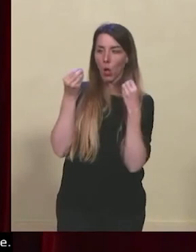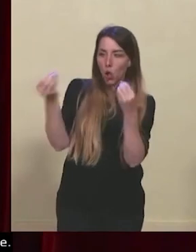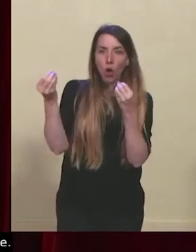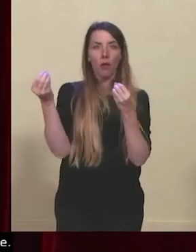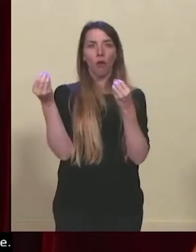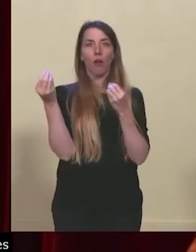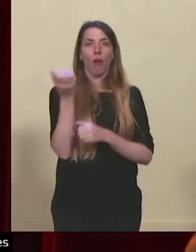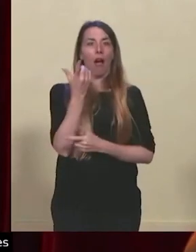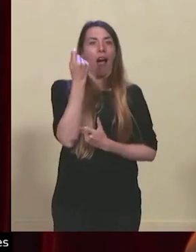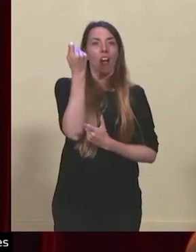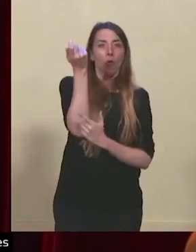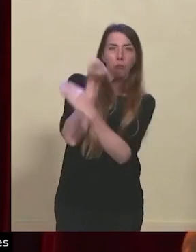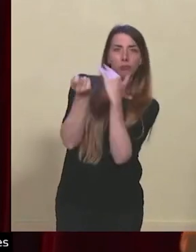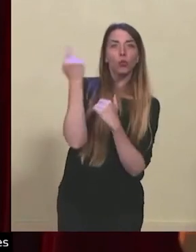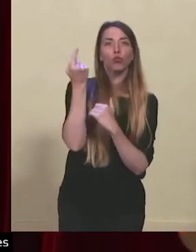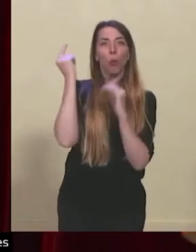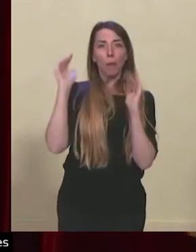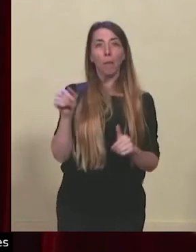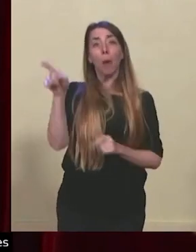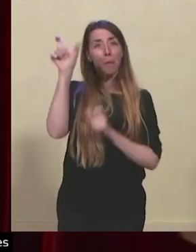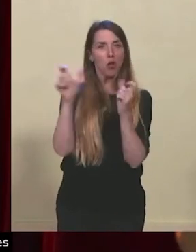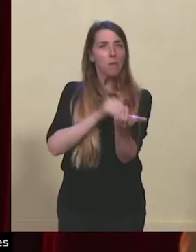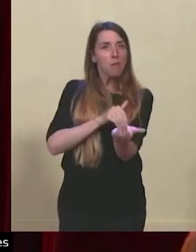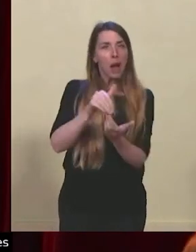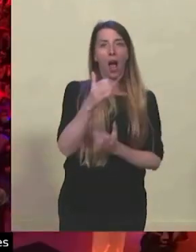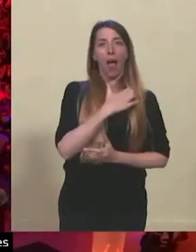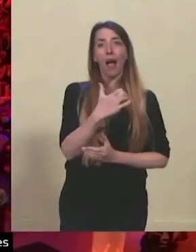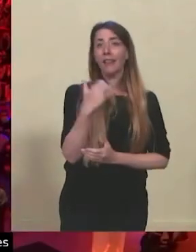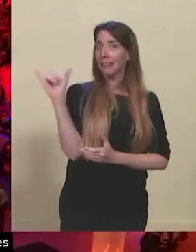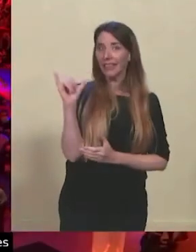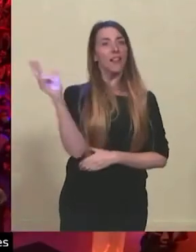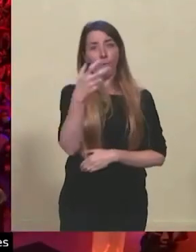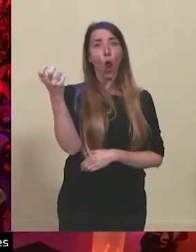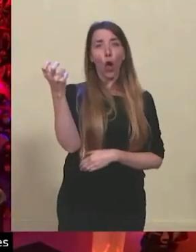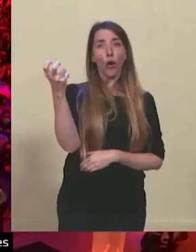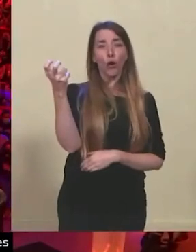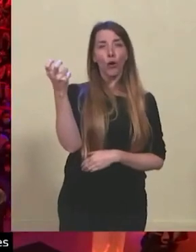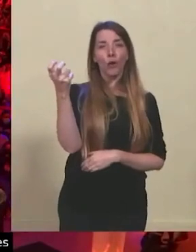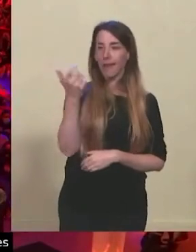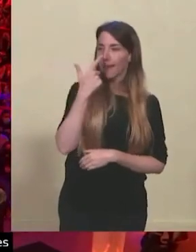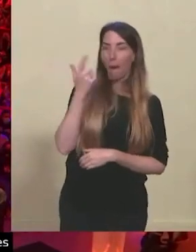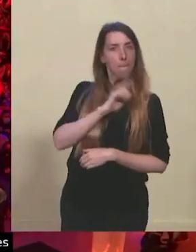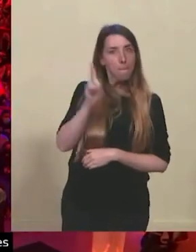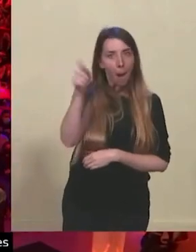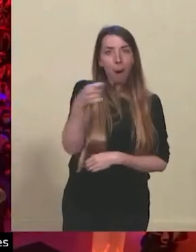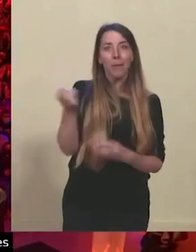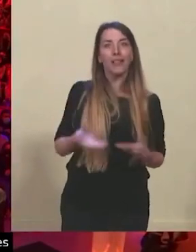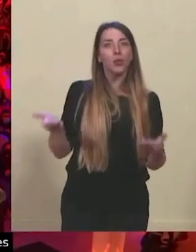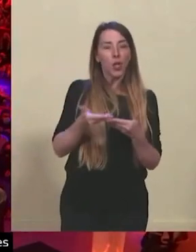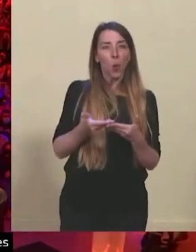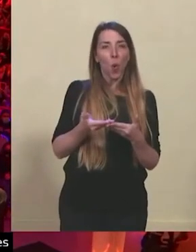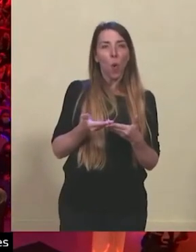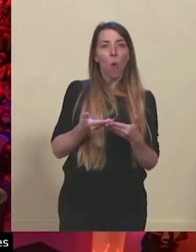Parce que les milliardaires, ce sont des voleurs. Voilà. Et on pense que... Parce que c'est pas normal. Enfin,